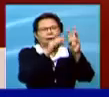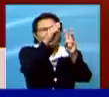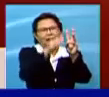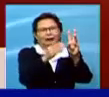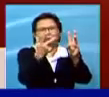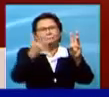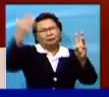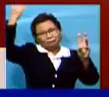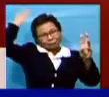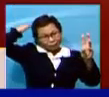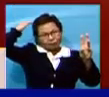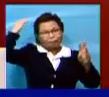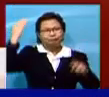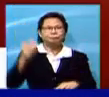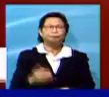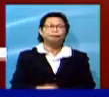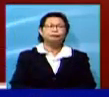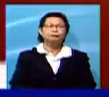lepas.